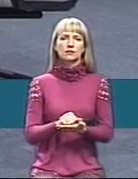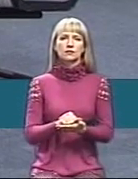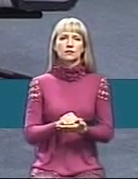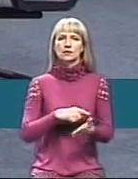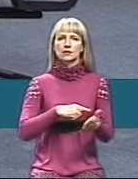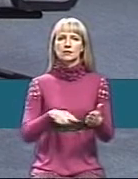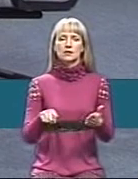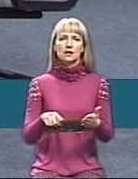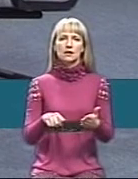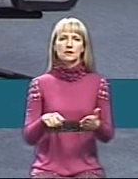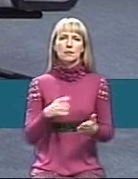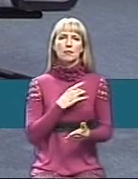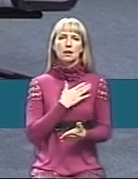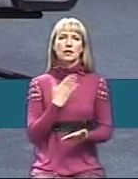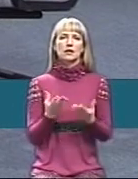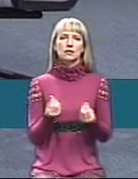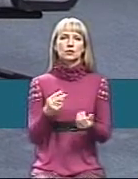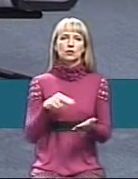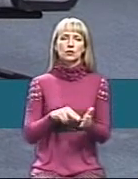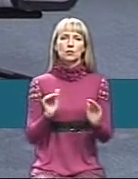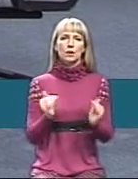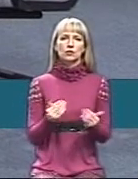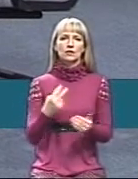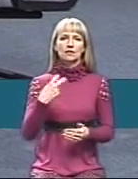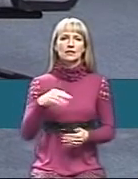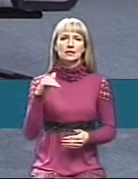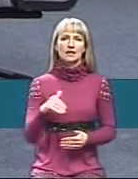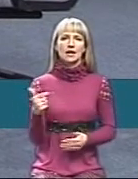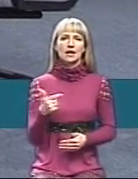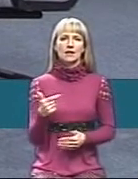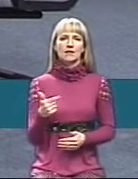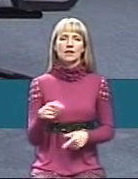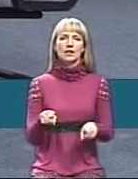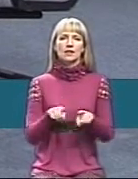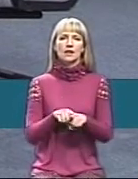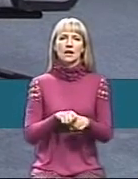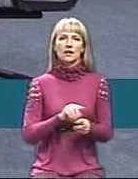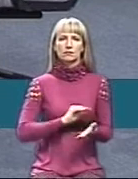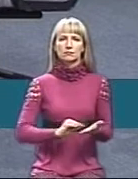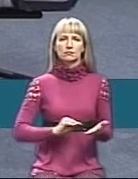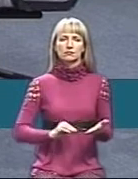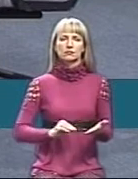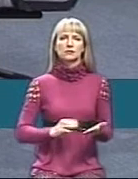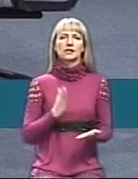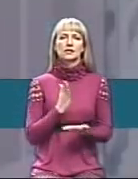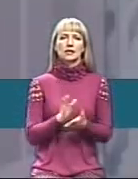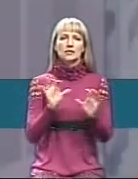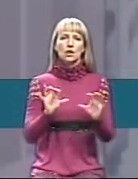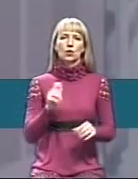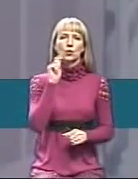списанням майна, якщо воно коштує менше 20 тисяч гривень. Ну ось таке посилання. Є закон